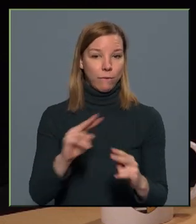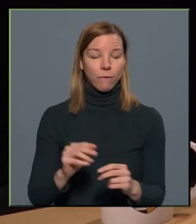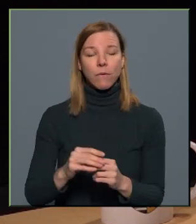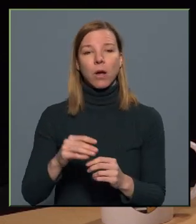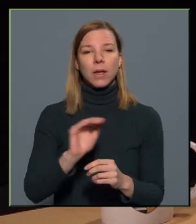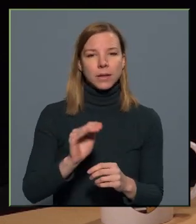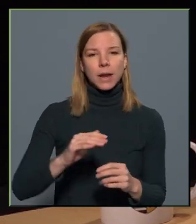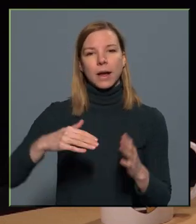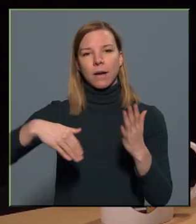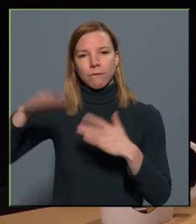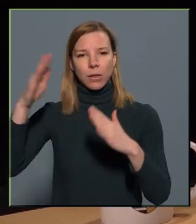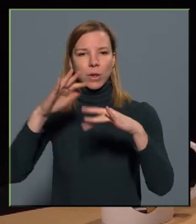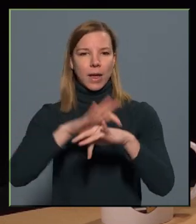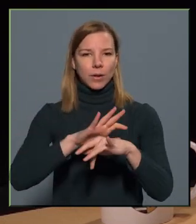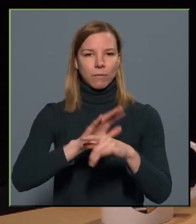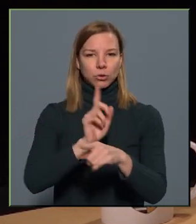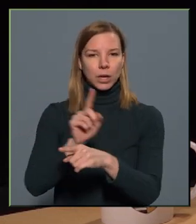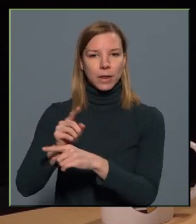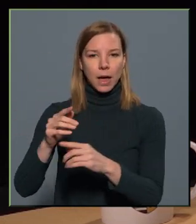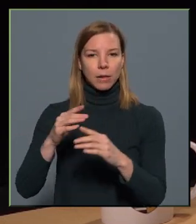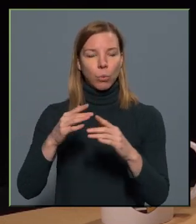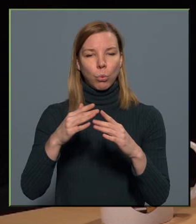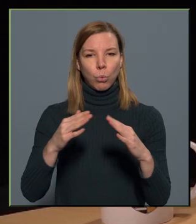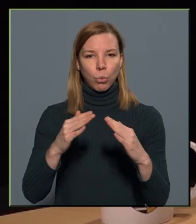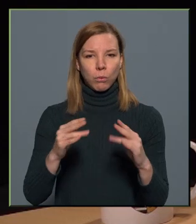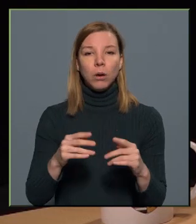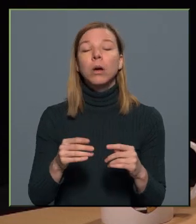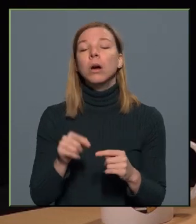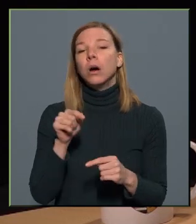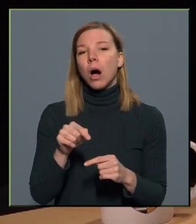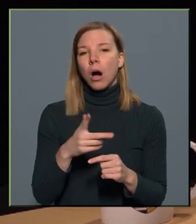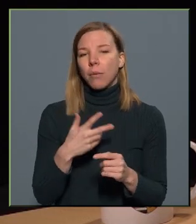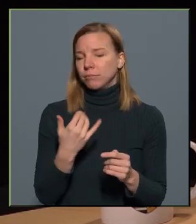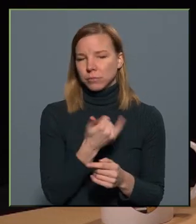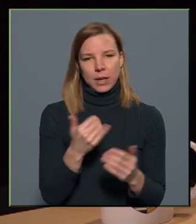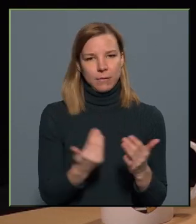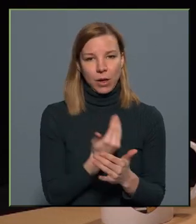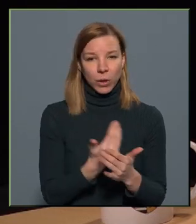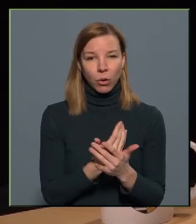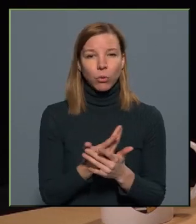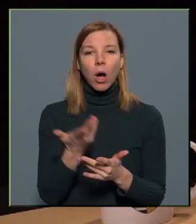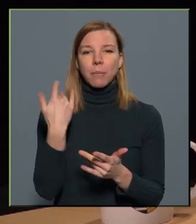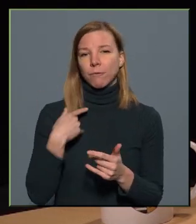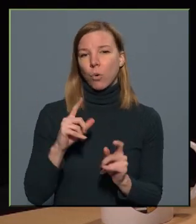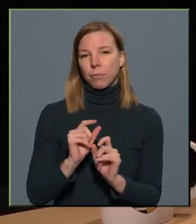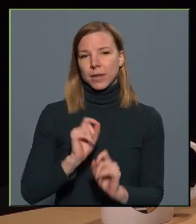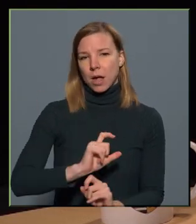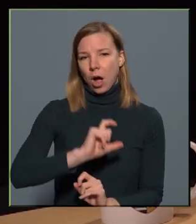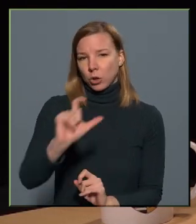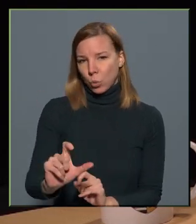orvosi rendelőink, mindegyiket megújítottuk. Ahol van egy pici adósságunk, ott most kaptunk egy 100 millió